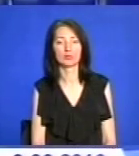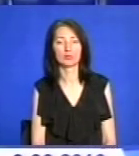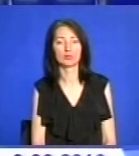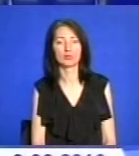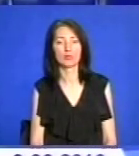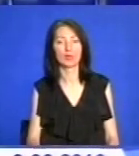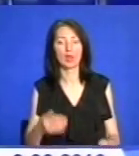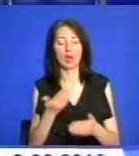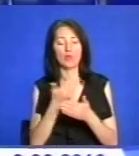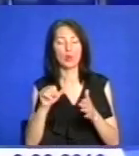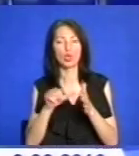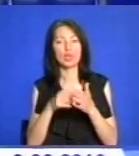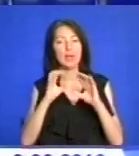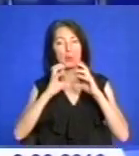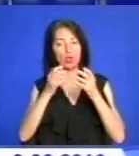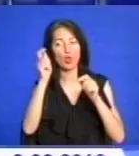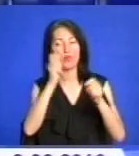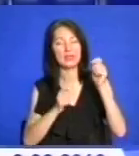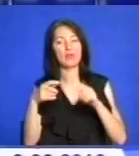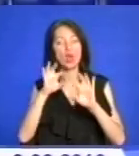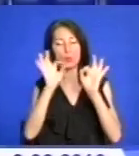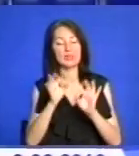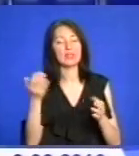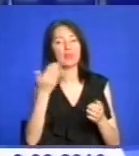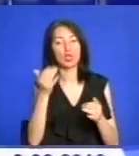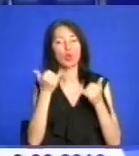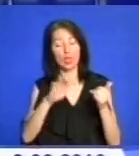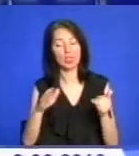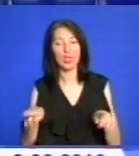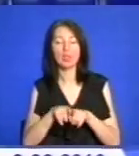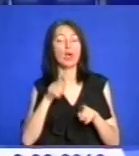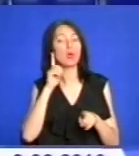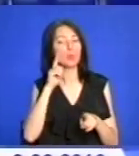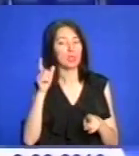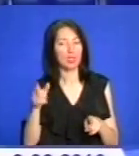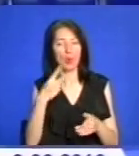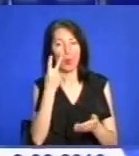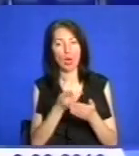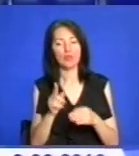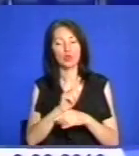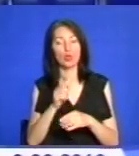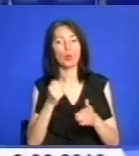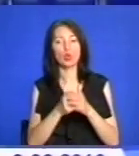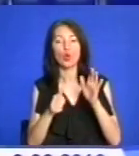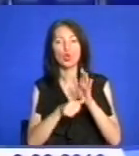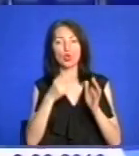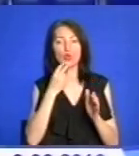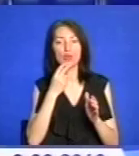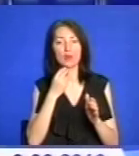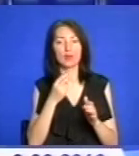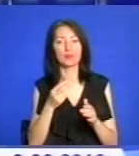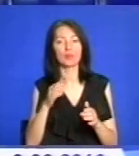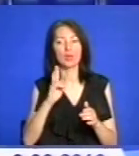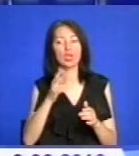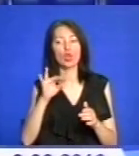Фільми учасники міжнародного фестивалю мистецтва кіно для дітей і підлітків демонструватимуть у Тернополі до 6 червня. Children Кінофест